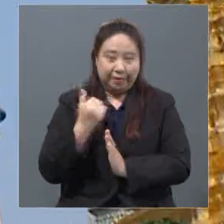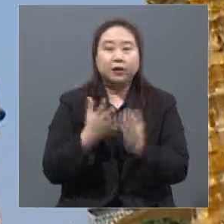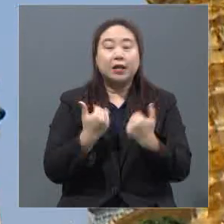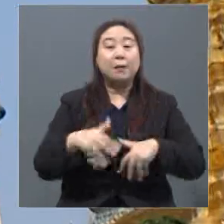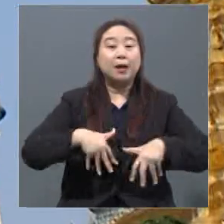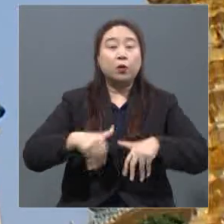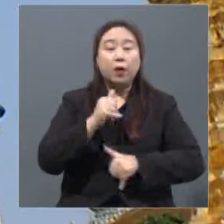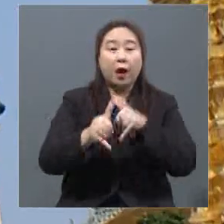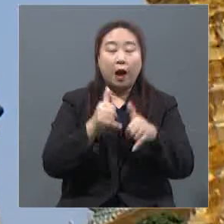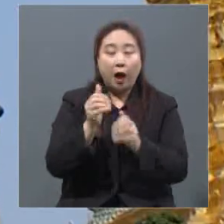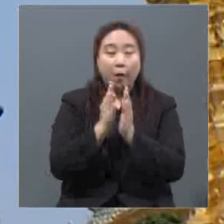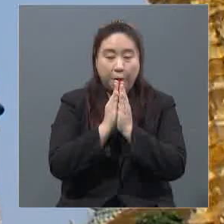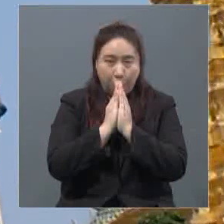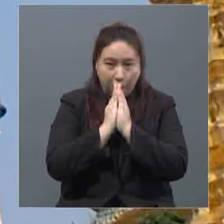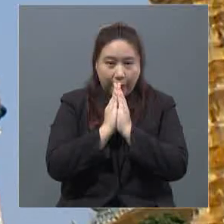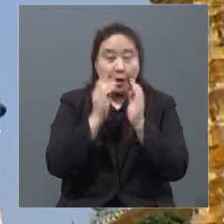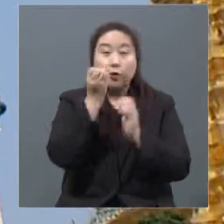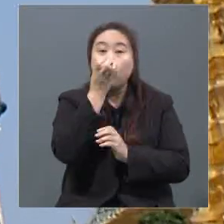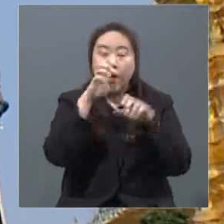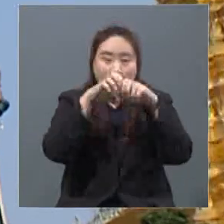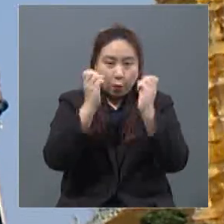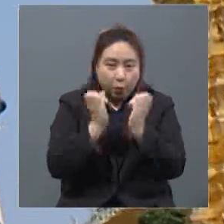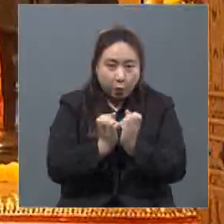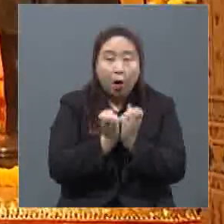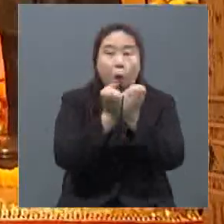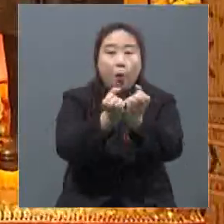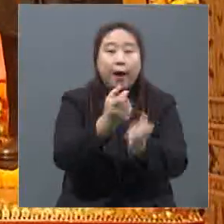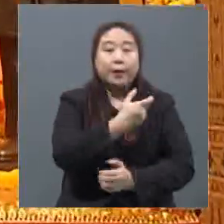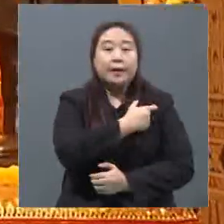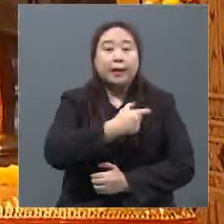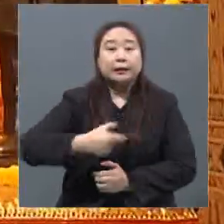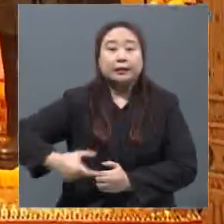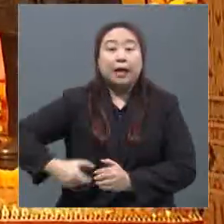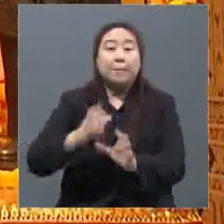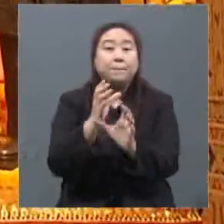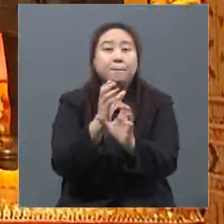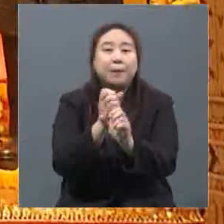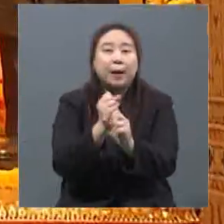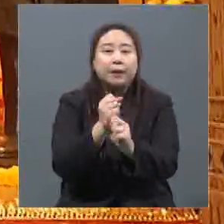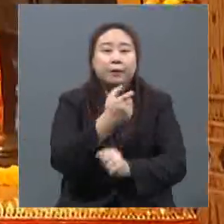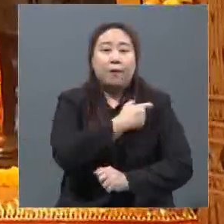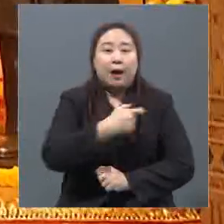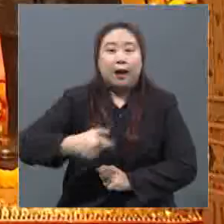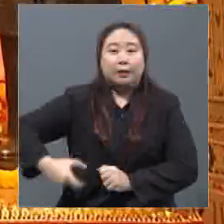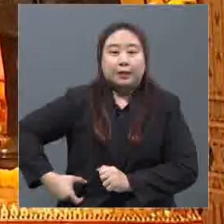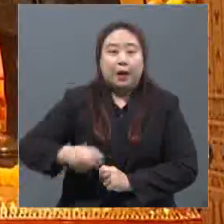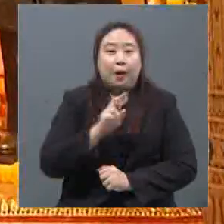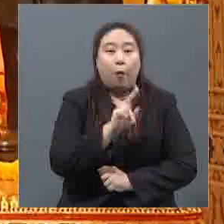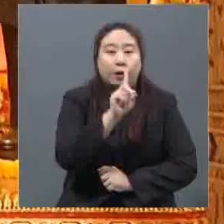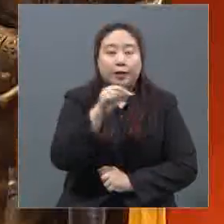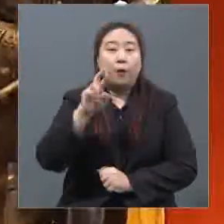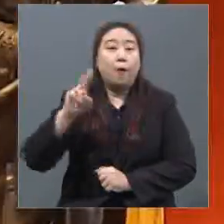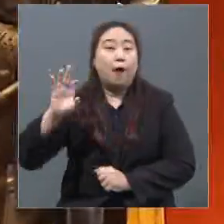ถวายบังคมพระบรมรูปนะครับสมเด็จพระบูรพมหากษัตริยาธิราชณปราสาทพระเทพบิดรวัดพระศรีรัตนศาสดาราม